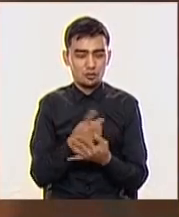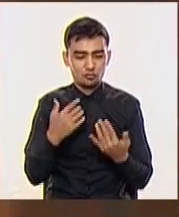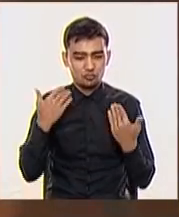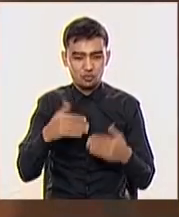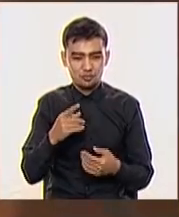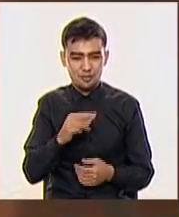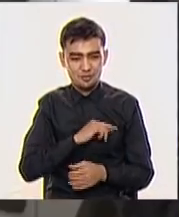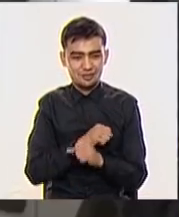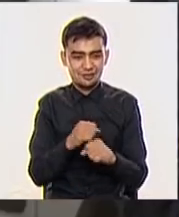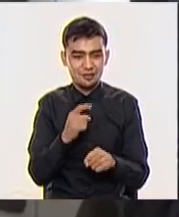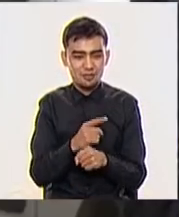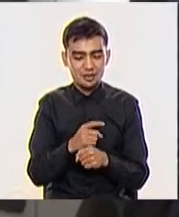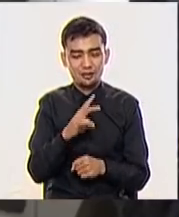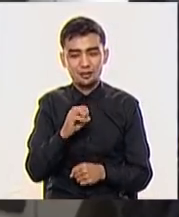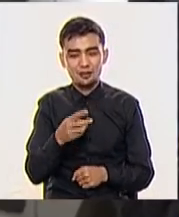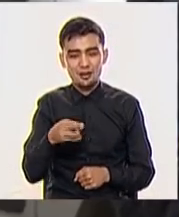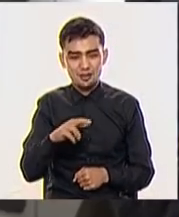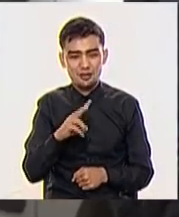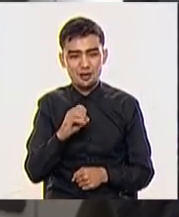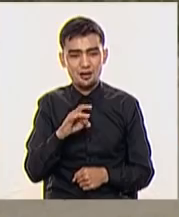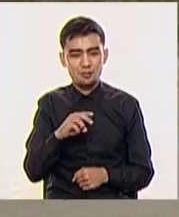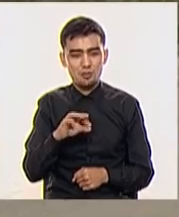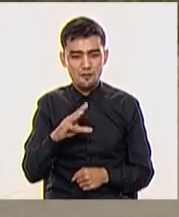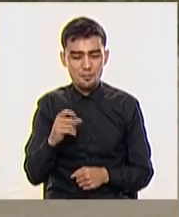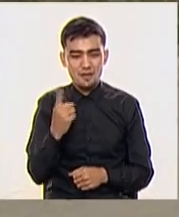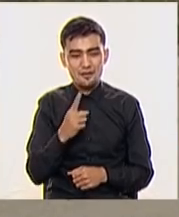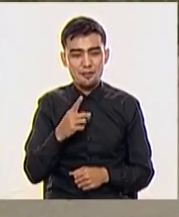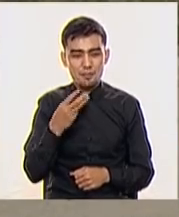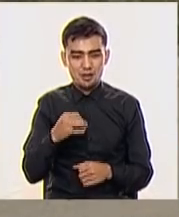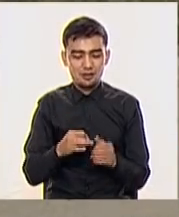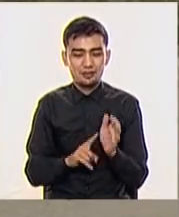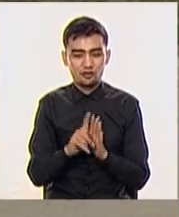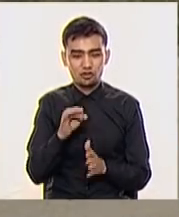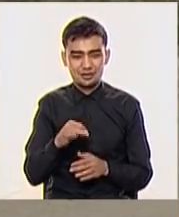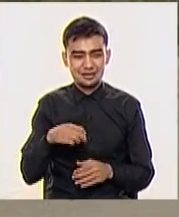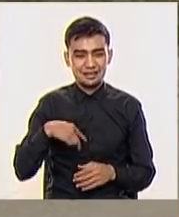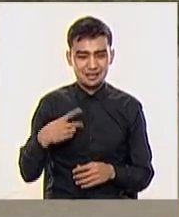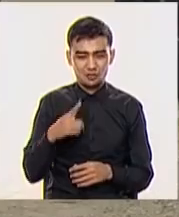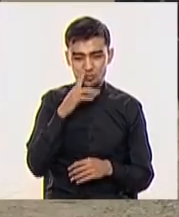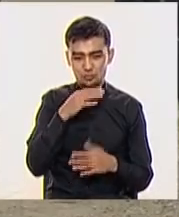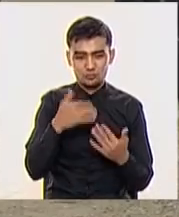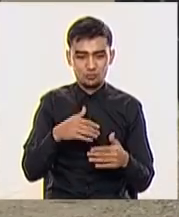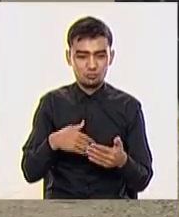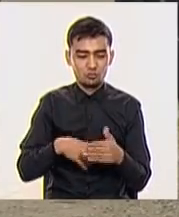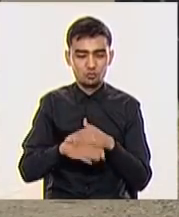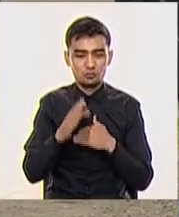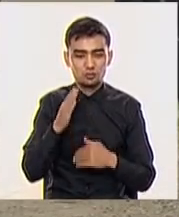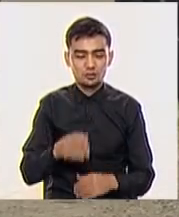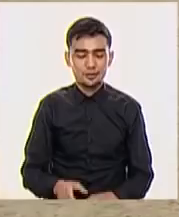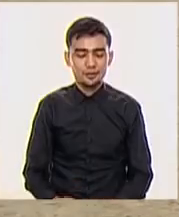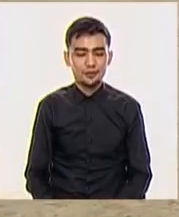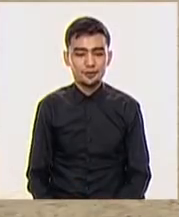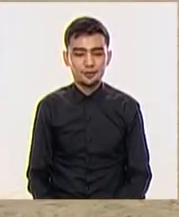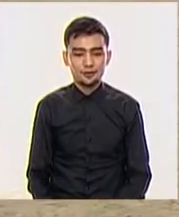білім бөліміндегілер Наталья Карпова 1 мамырдан бастап директорлық қызметінен босатылады деді. Жан Болат, Санияз